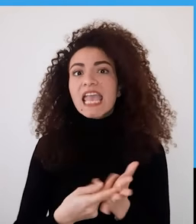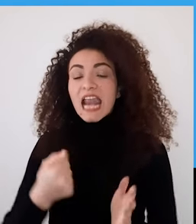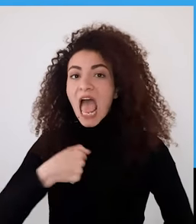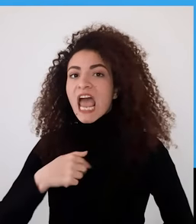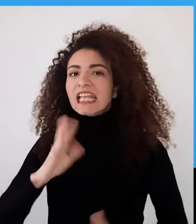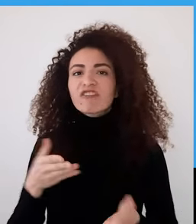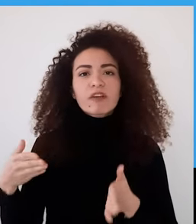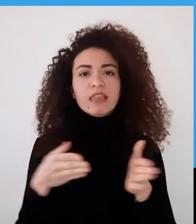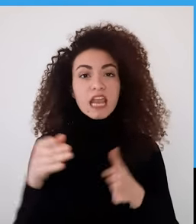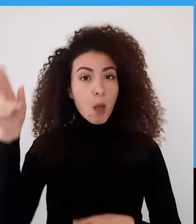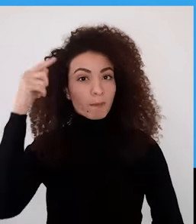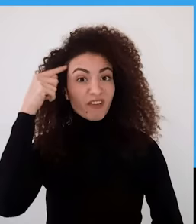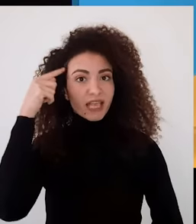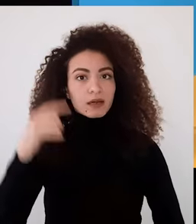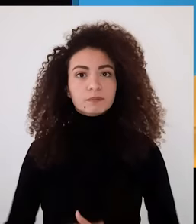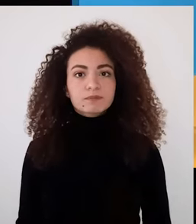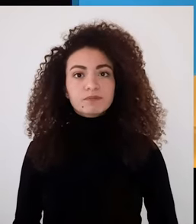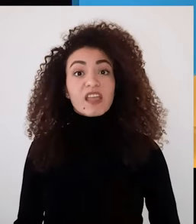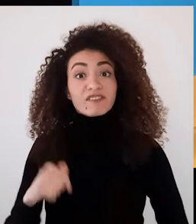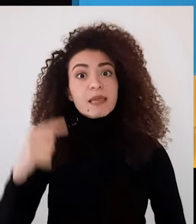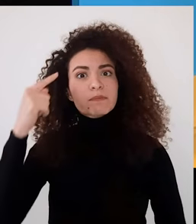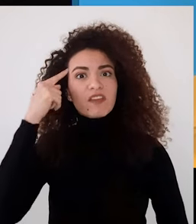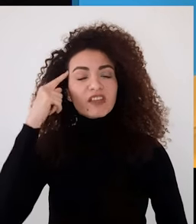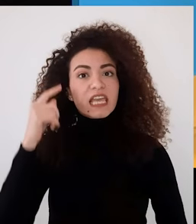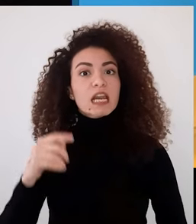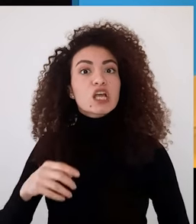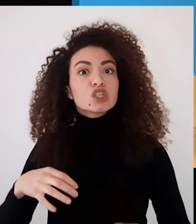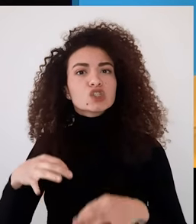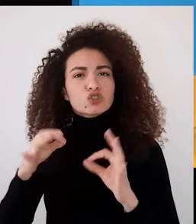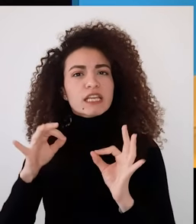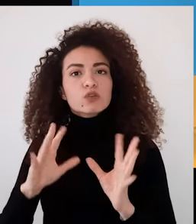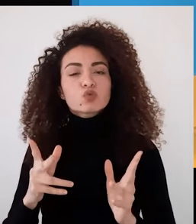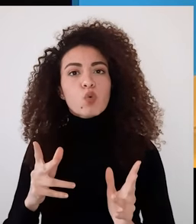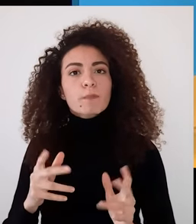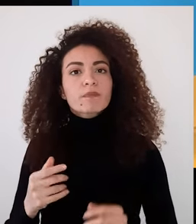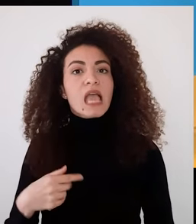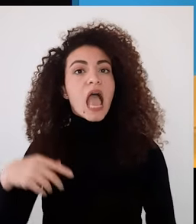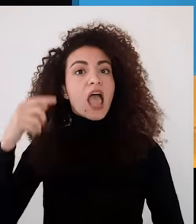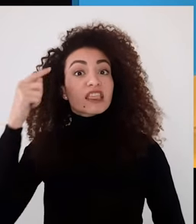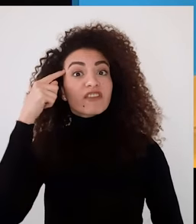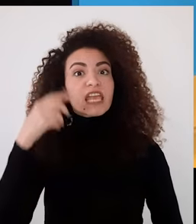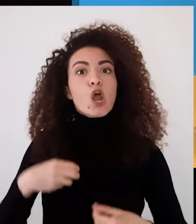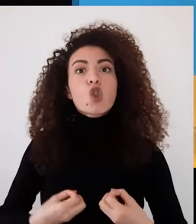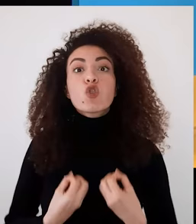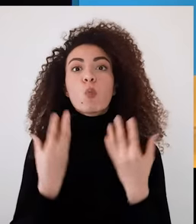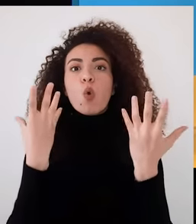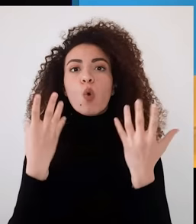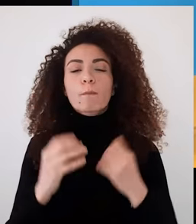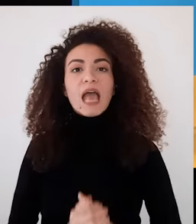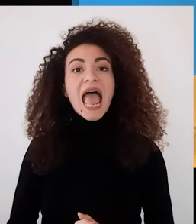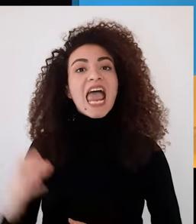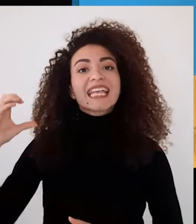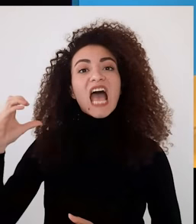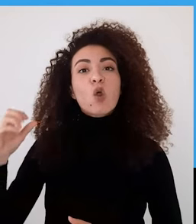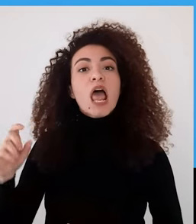اختراق بعقليتنا وطريقة تفكيرنا. رح نستند لمفهوم عقلية النمو لكارول دويك، عالمة النفس والباحثة من